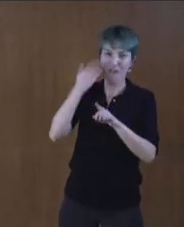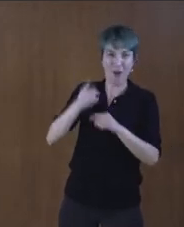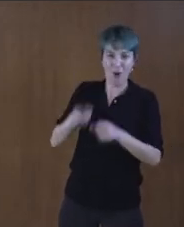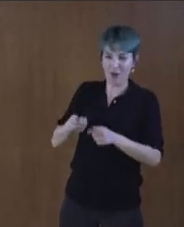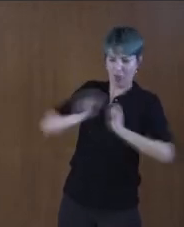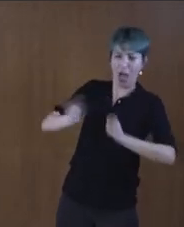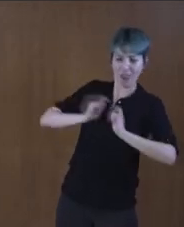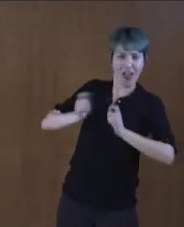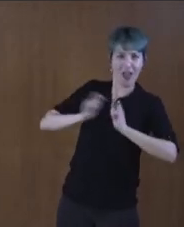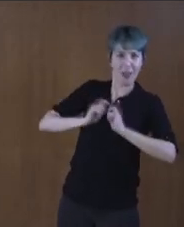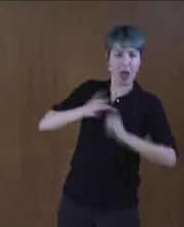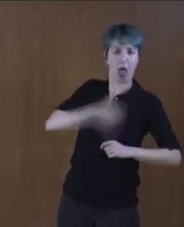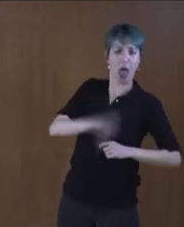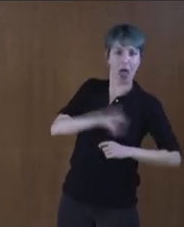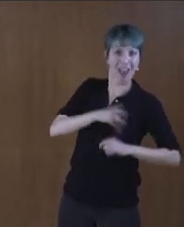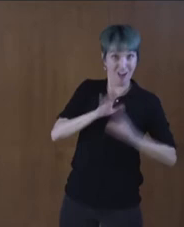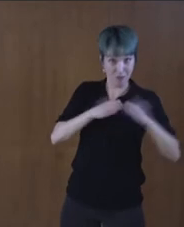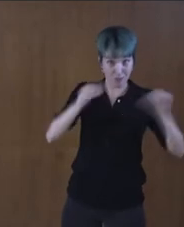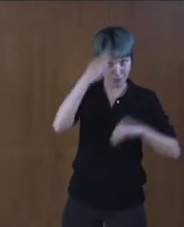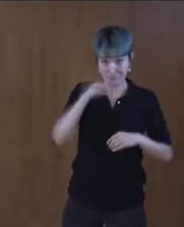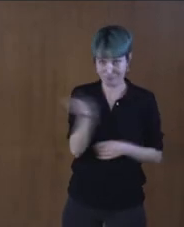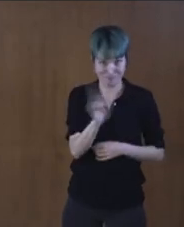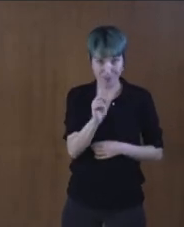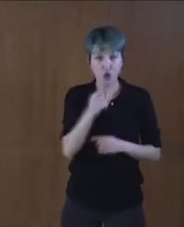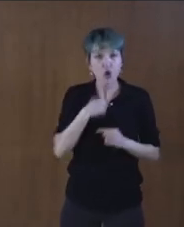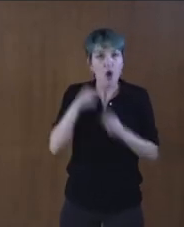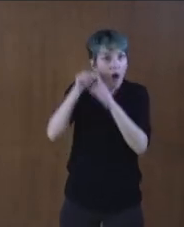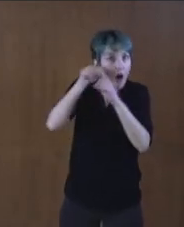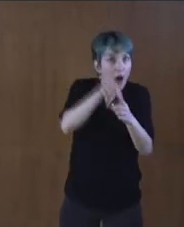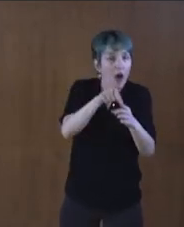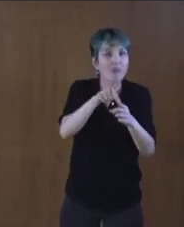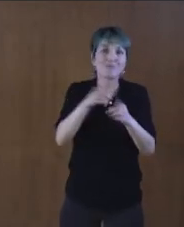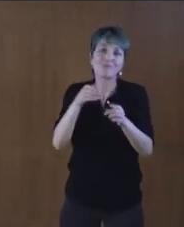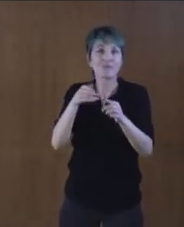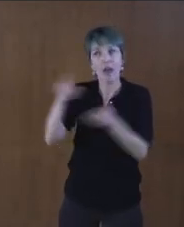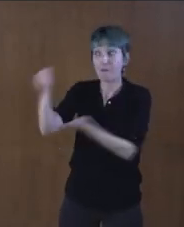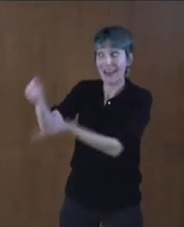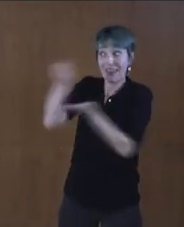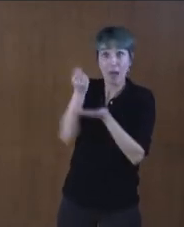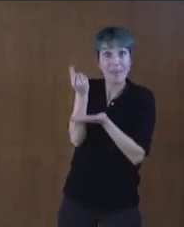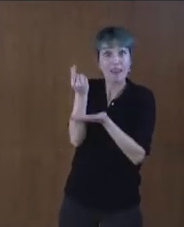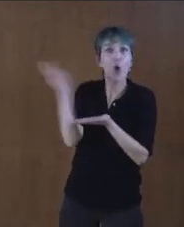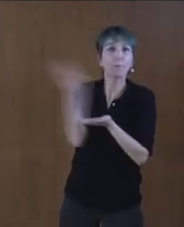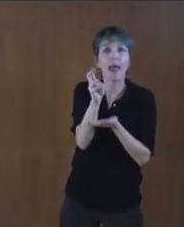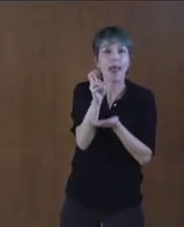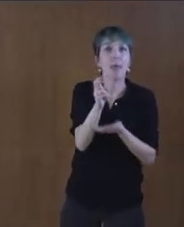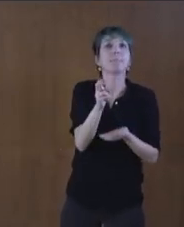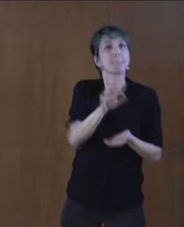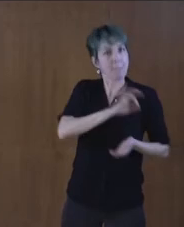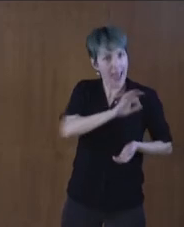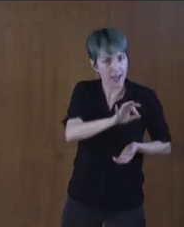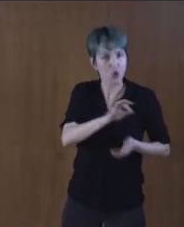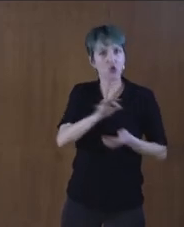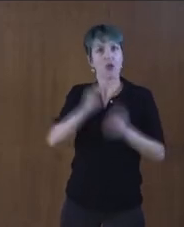m'he centrat sempre en un finançament per mèrits i esforços i, sobretot, en la llibertat